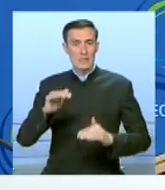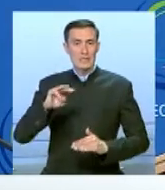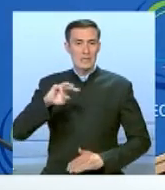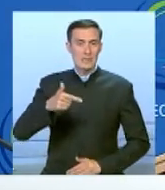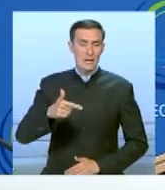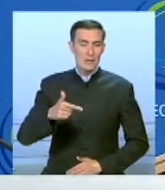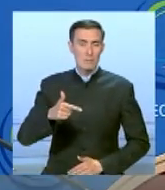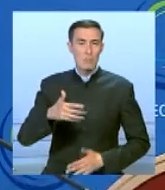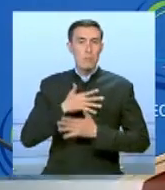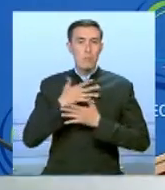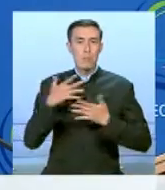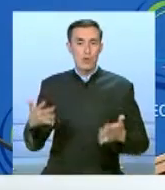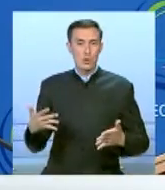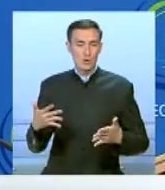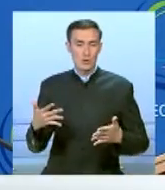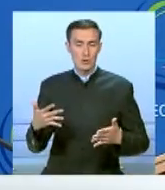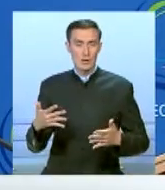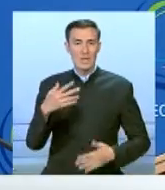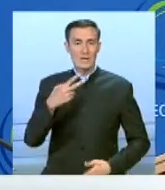свыше